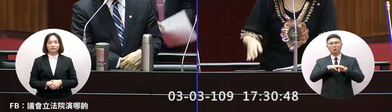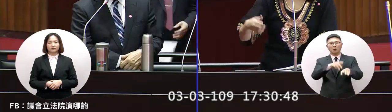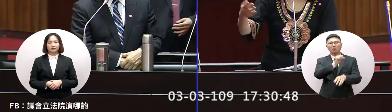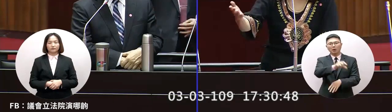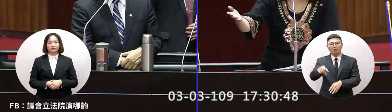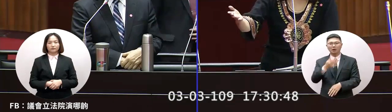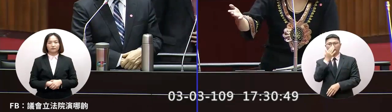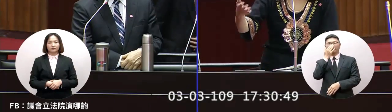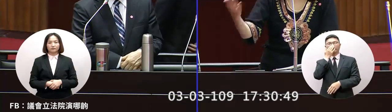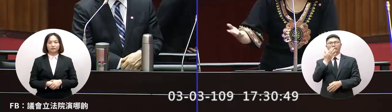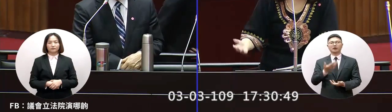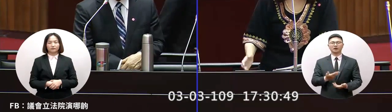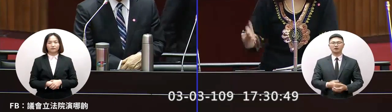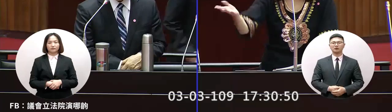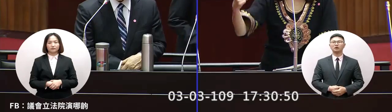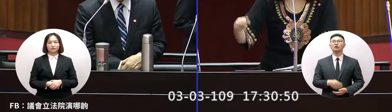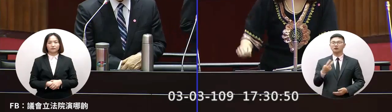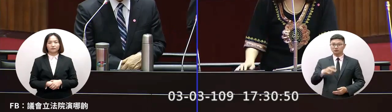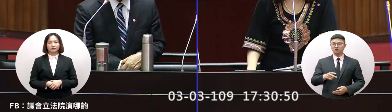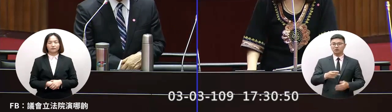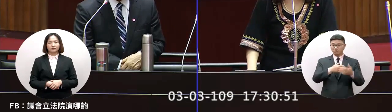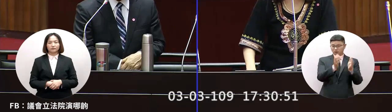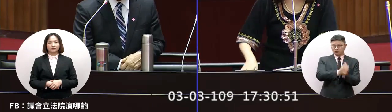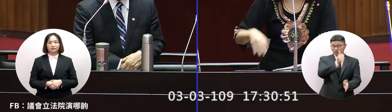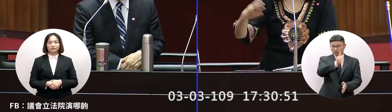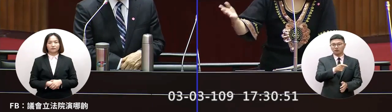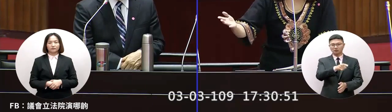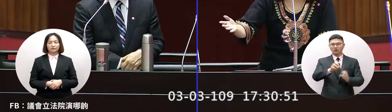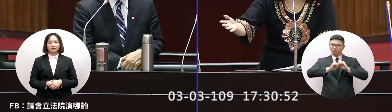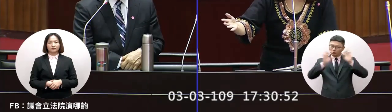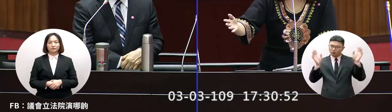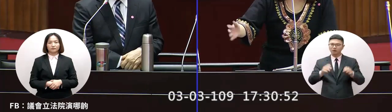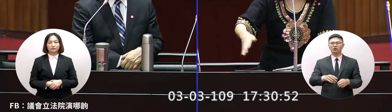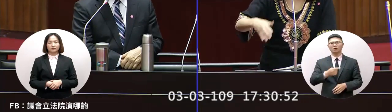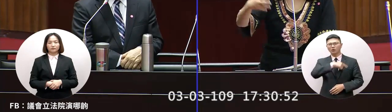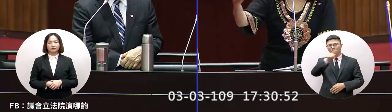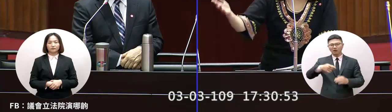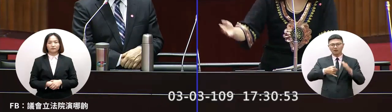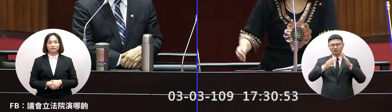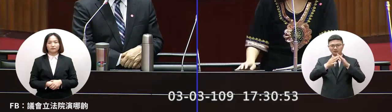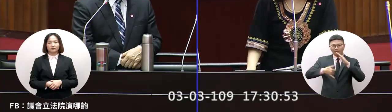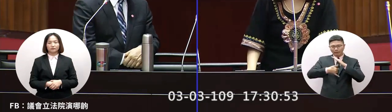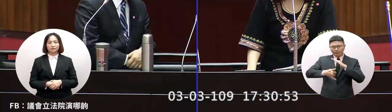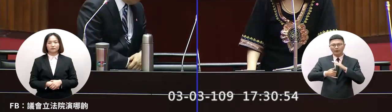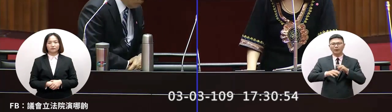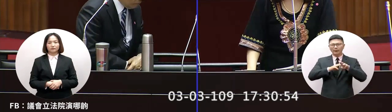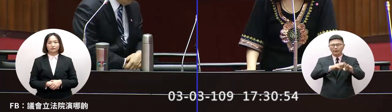而且其实部长也宣导，指挥官也宣导，都是讲大概尽量迈出门，不要去这些